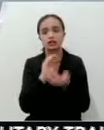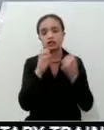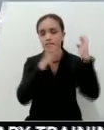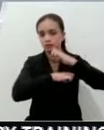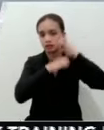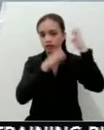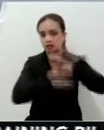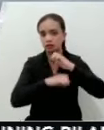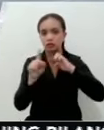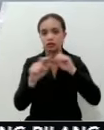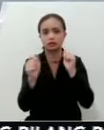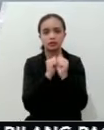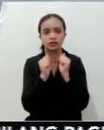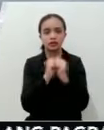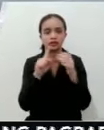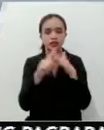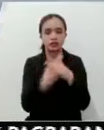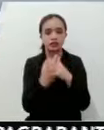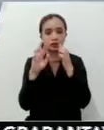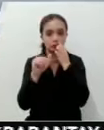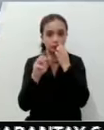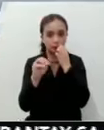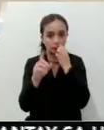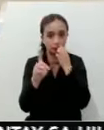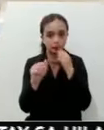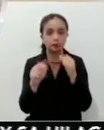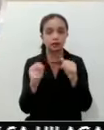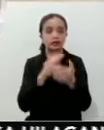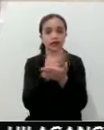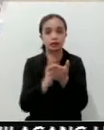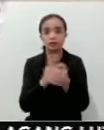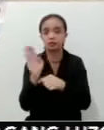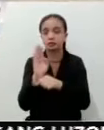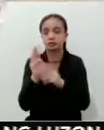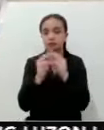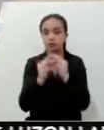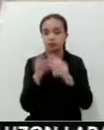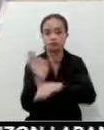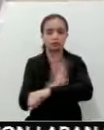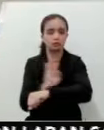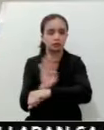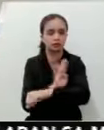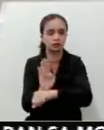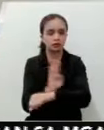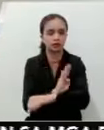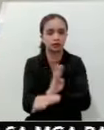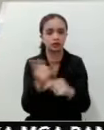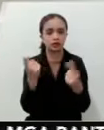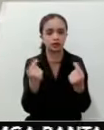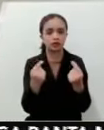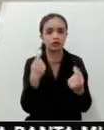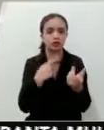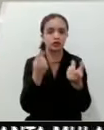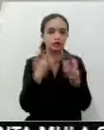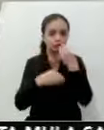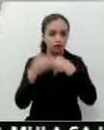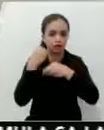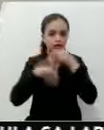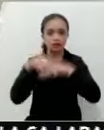ng Ramadan. Abala na rin ang ilang Muslim para sa iftar o yung kanilang pagsasaluhan sa gabi sa paglubog ng